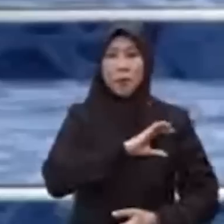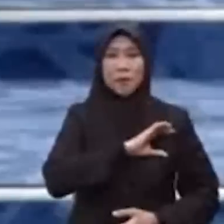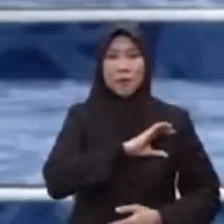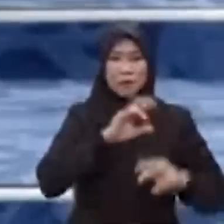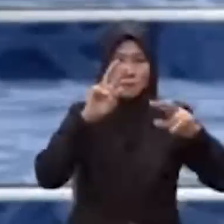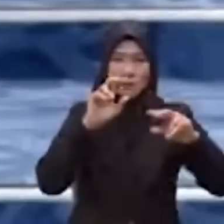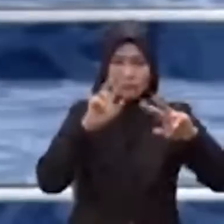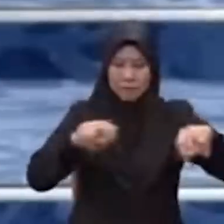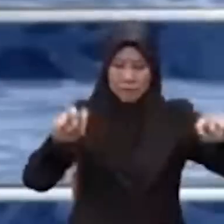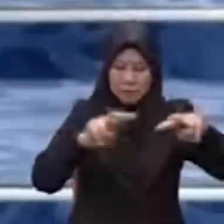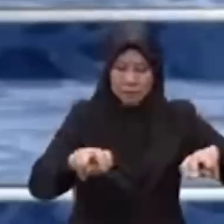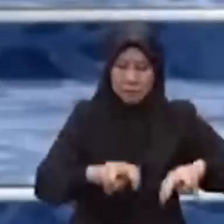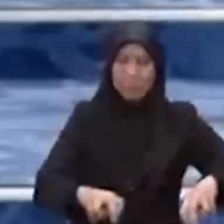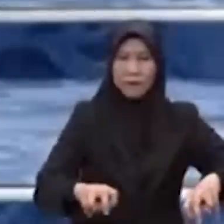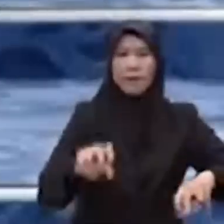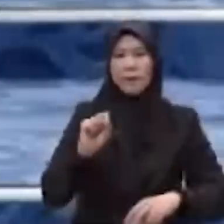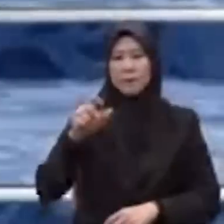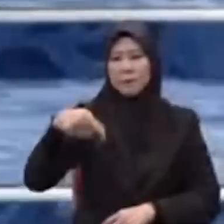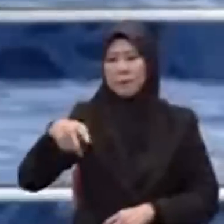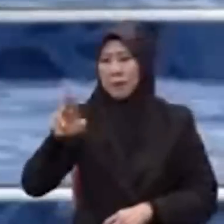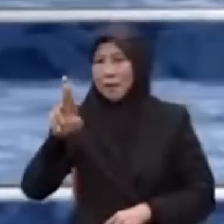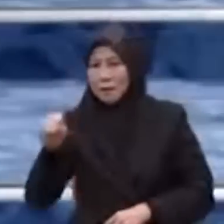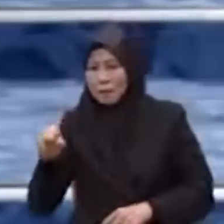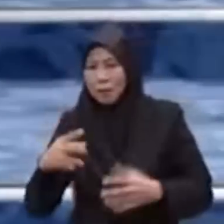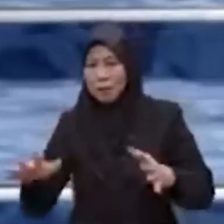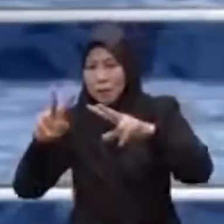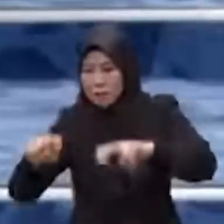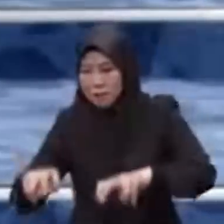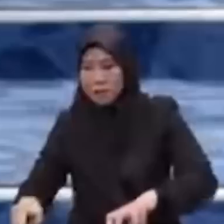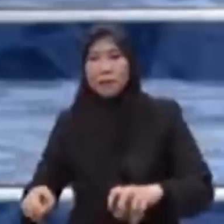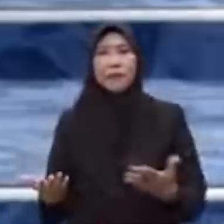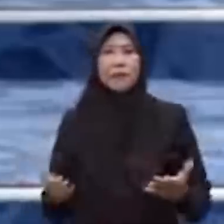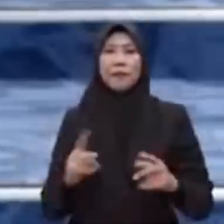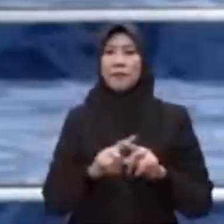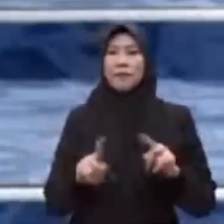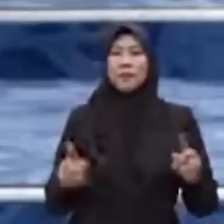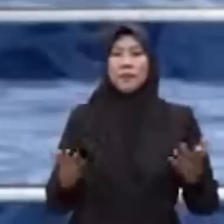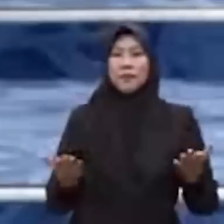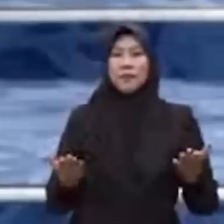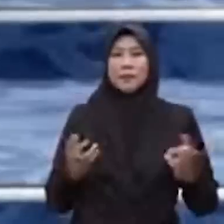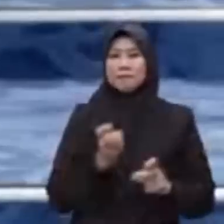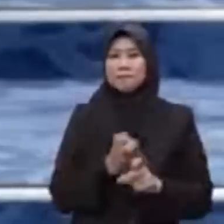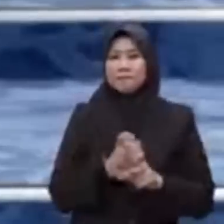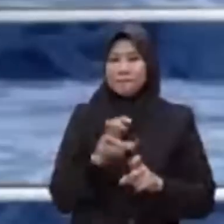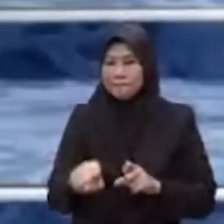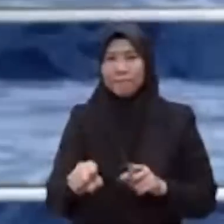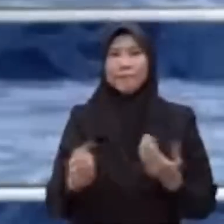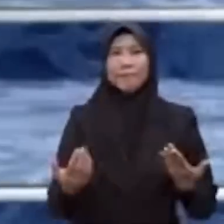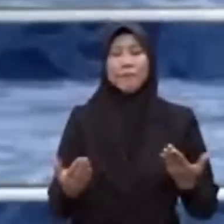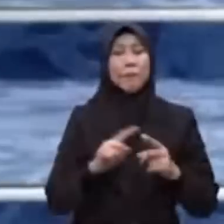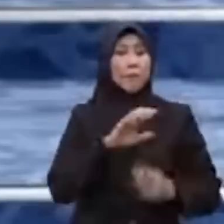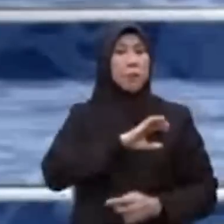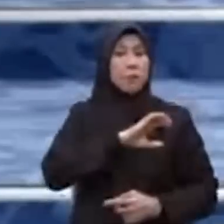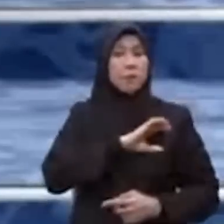siasatan dan tidak ada maklumat yang korupsi tapi di peringkat dengan